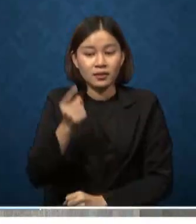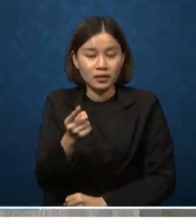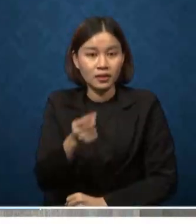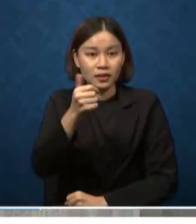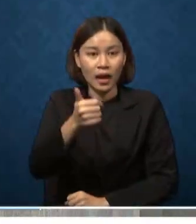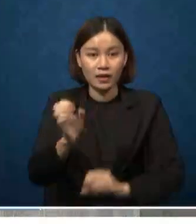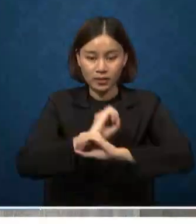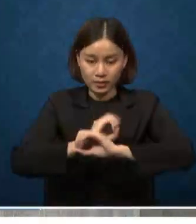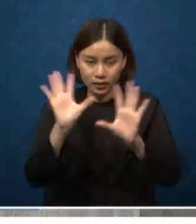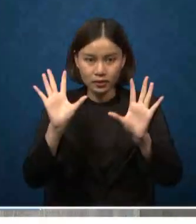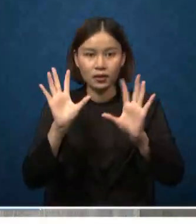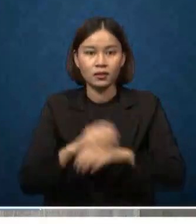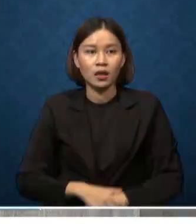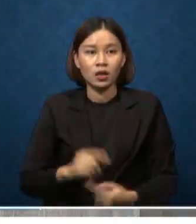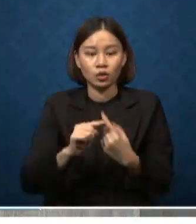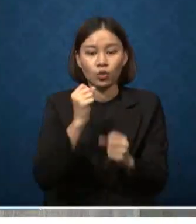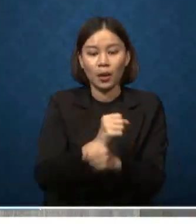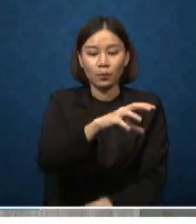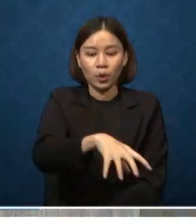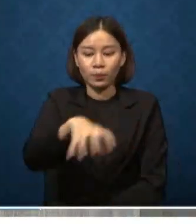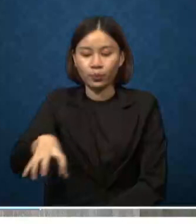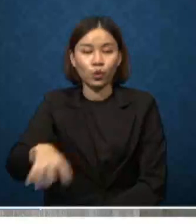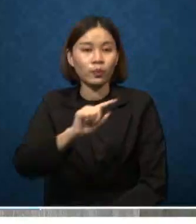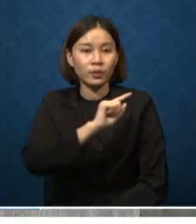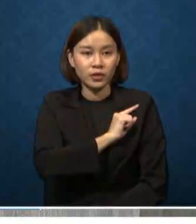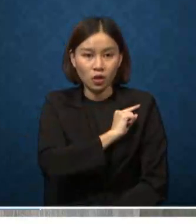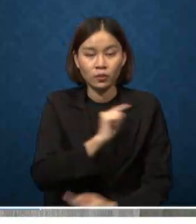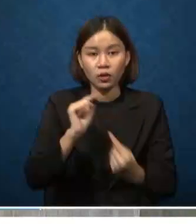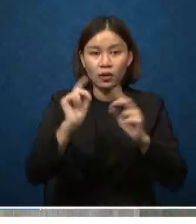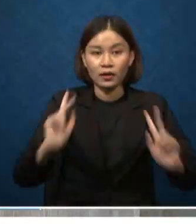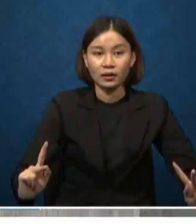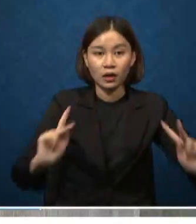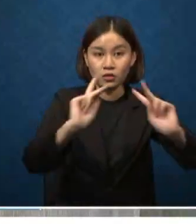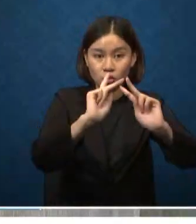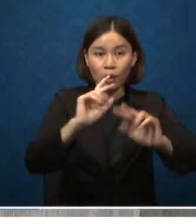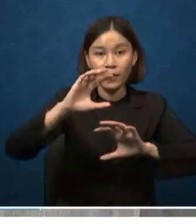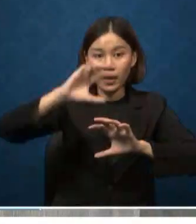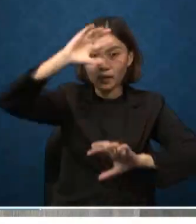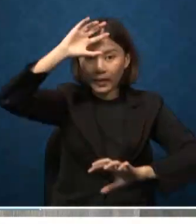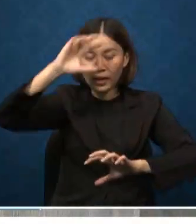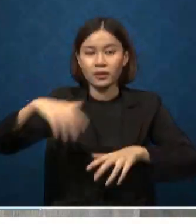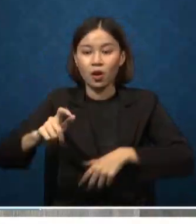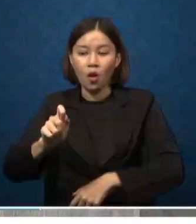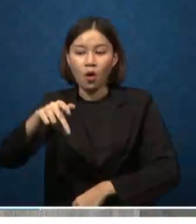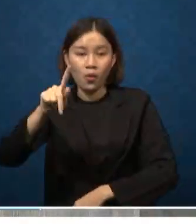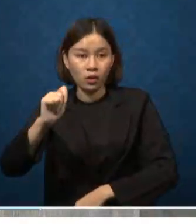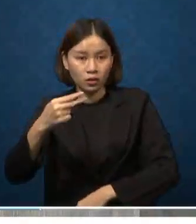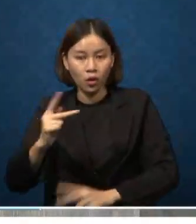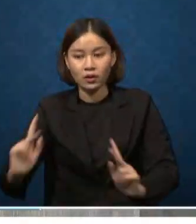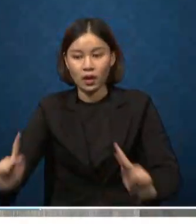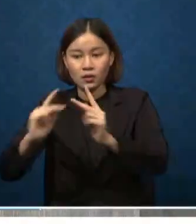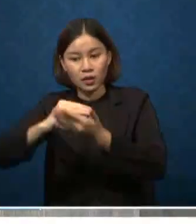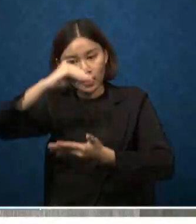เกิดรูปธรรมจริงๆในหน่วยงานที่เกี่ยวข้องในกระทรวงมหาดไทยท้องถิ่นกระทรวงศึกษา